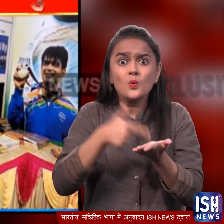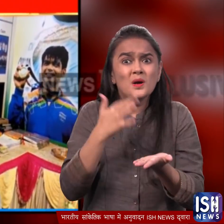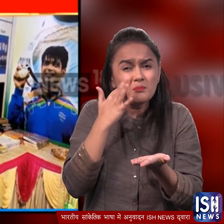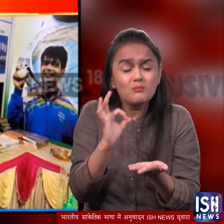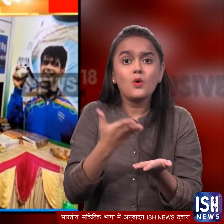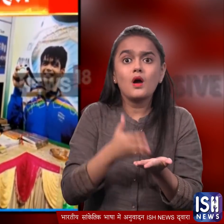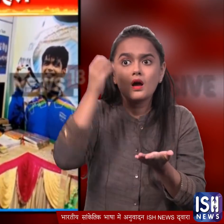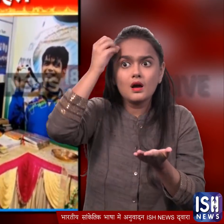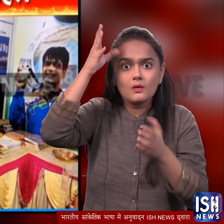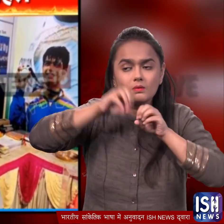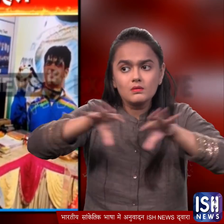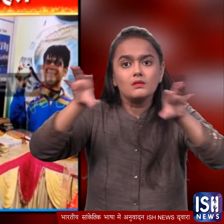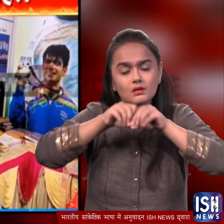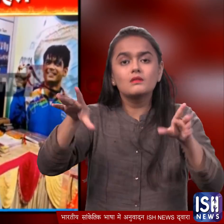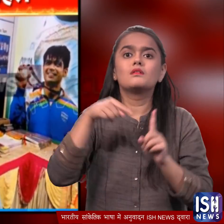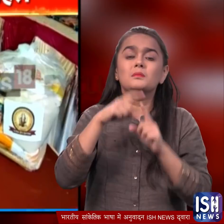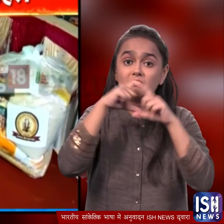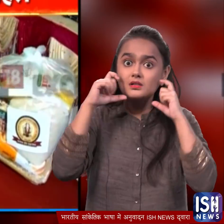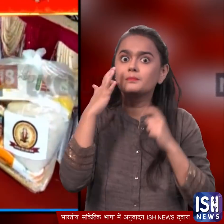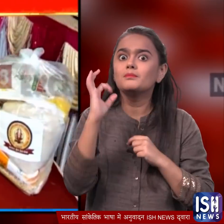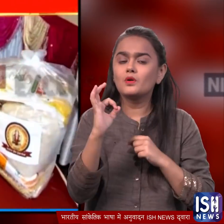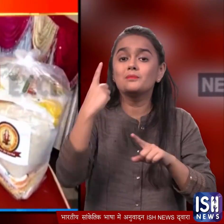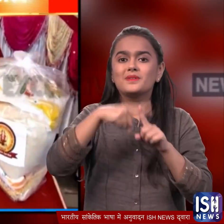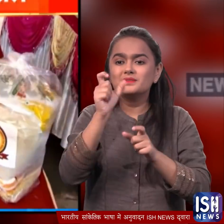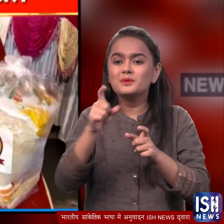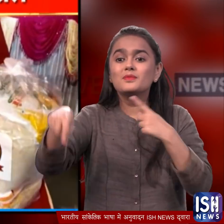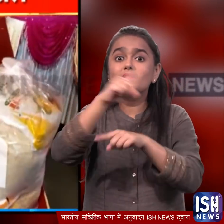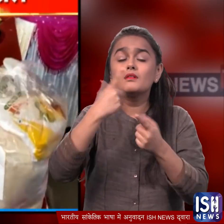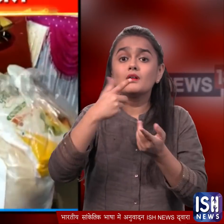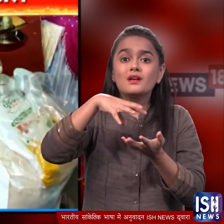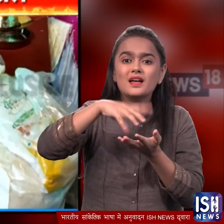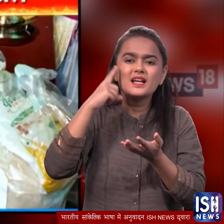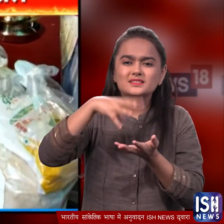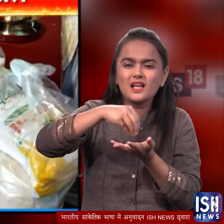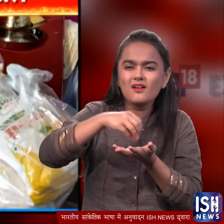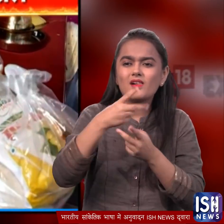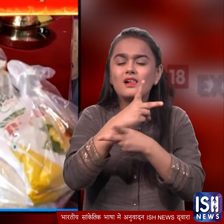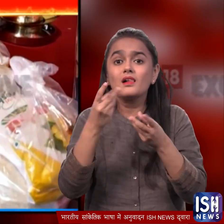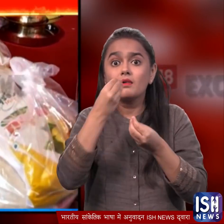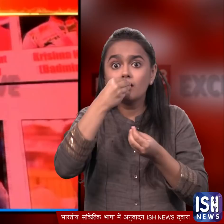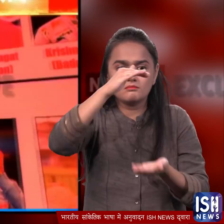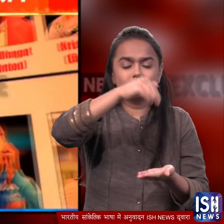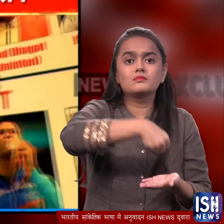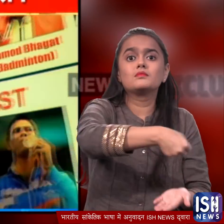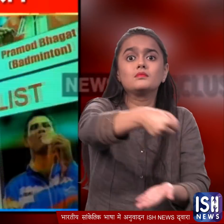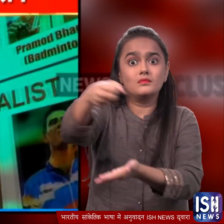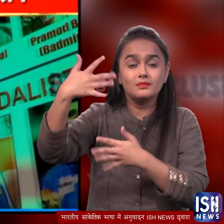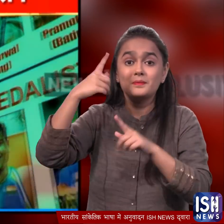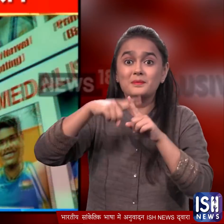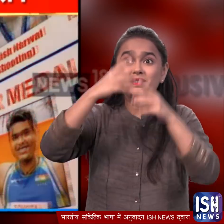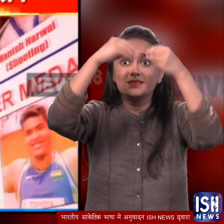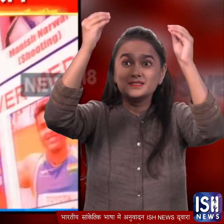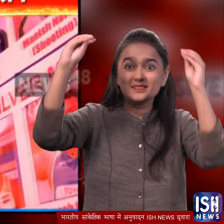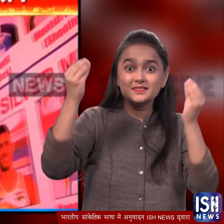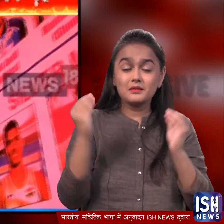ये एक जरूरत है, ये एक अवेयरनेस है। इसके अलावा वहाँ जरूरतमंद लोगों को बांटने के लिए राशन के पैकेट भी नजर आए। सिर्फ यही नहीं,